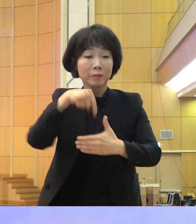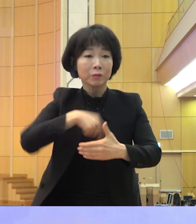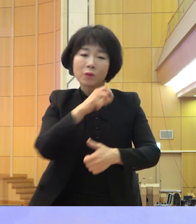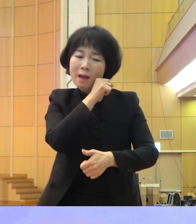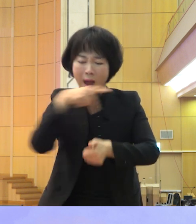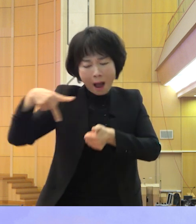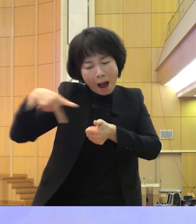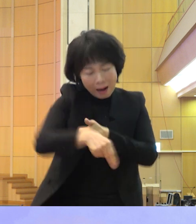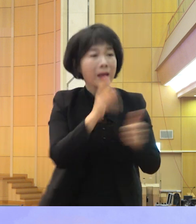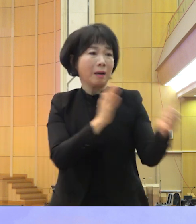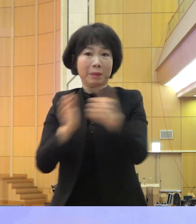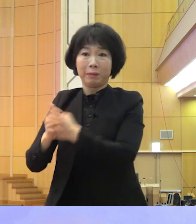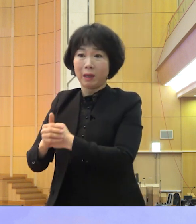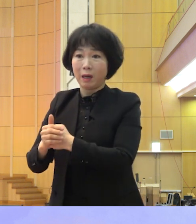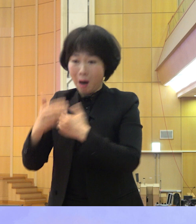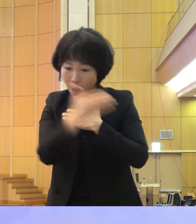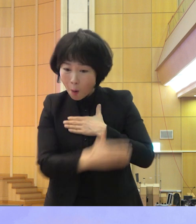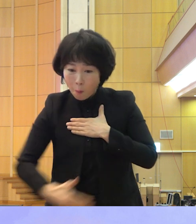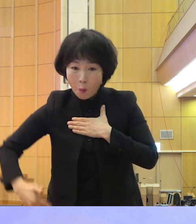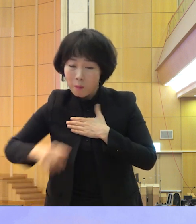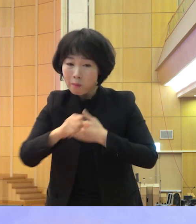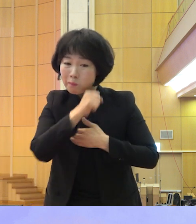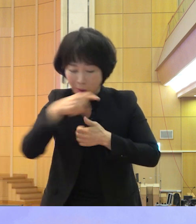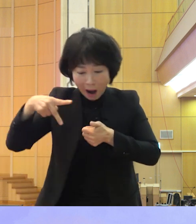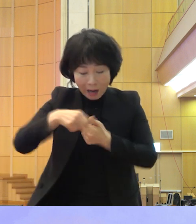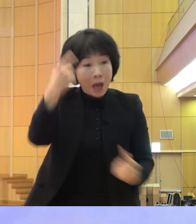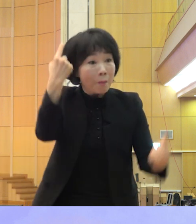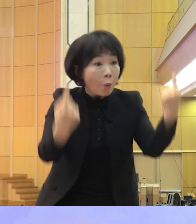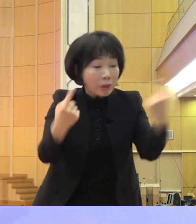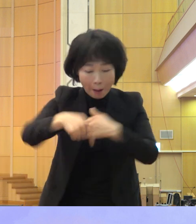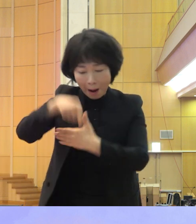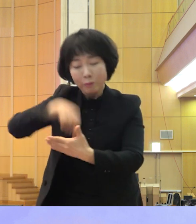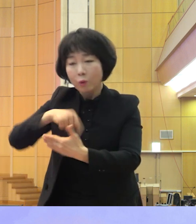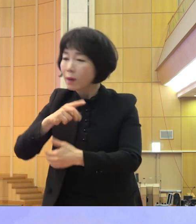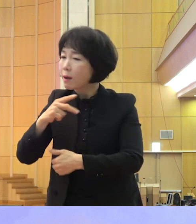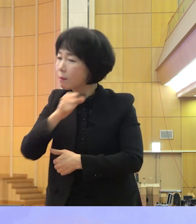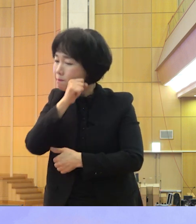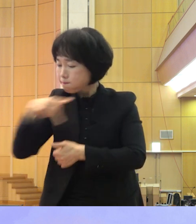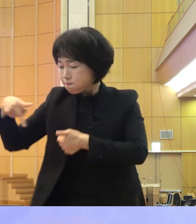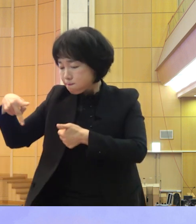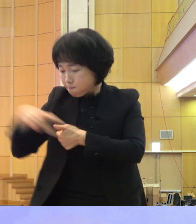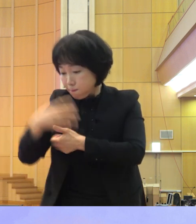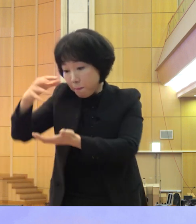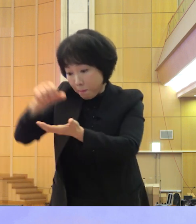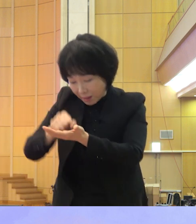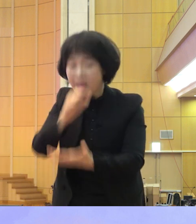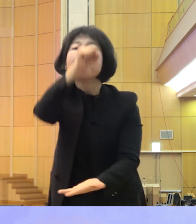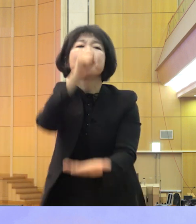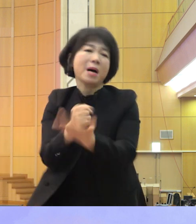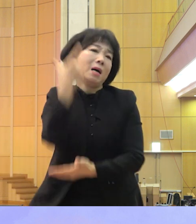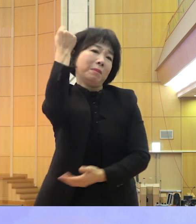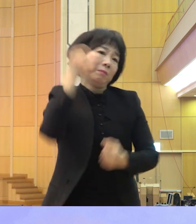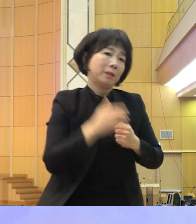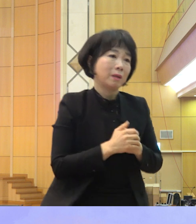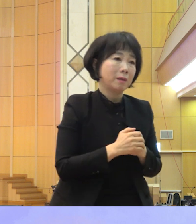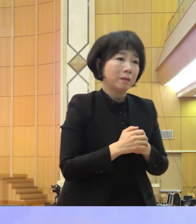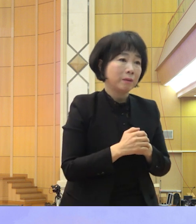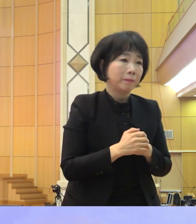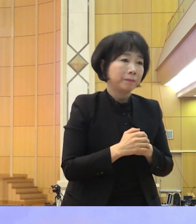할지니, 육체적인 할례보다는 마음의 할례를 받아야 된다. 왜